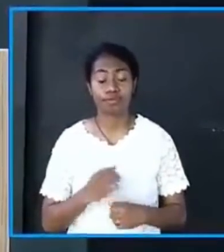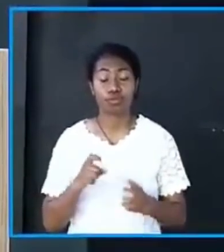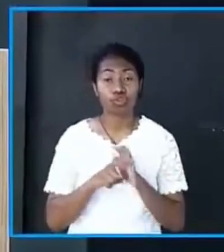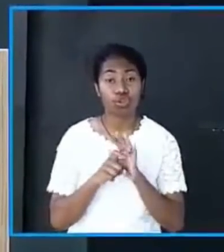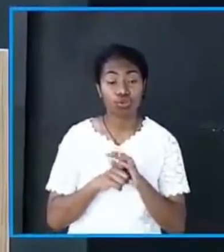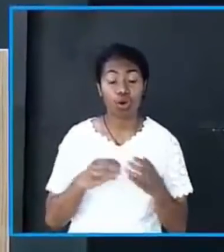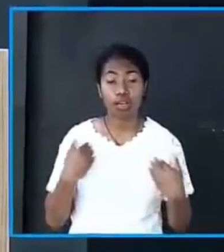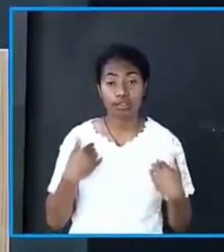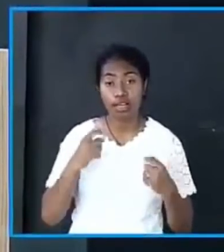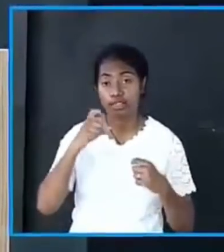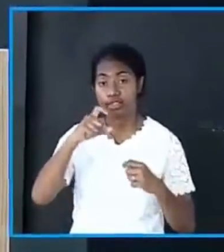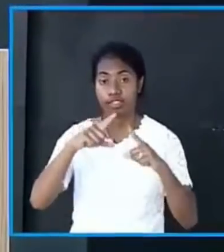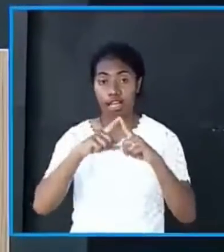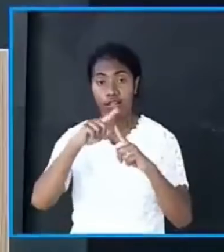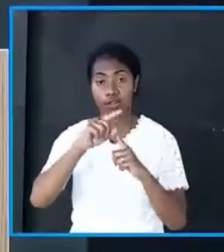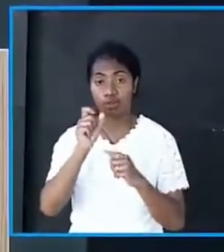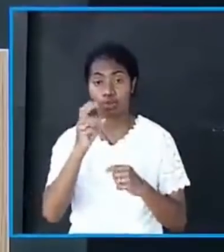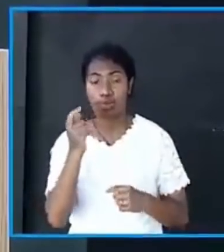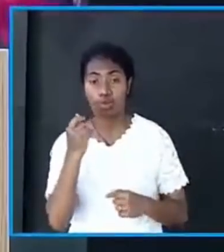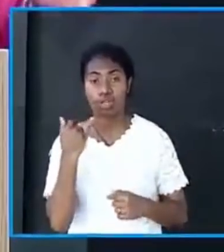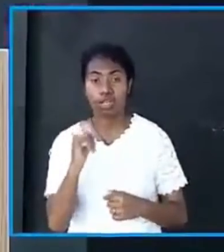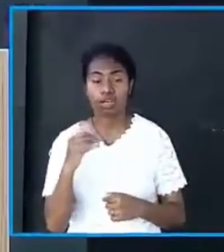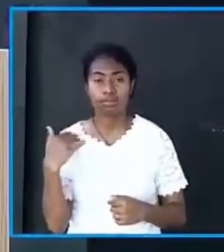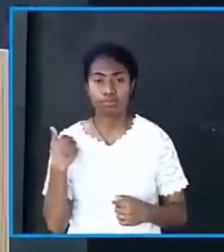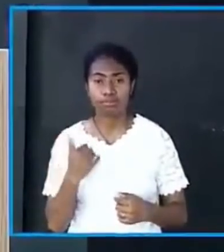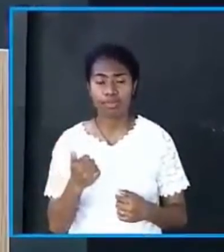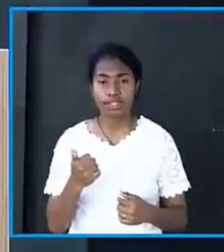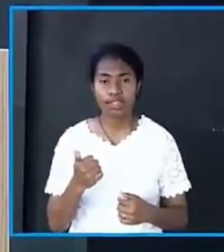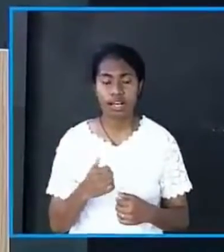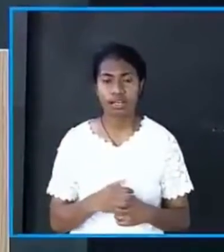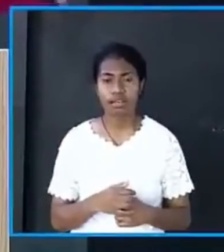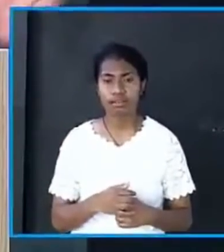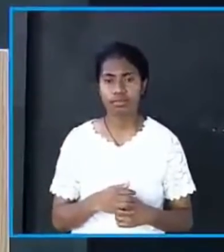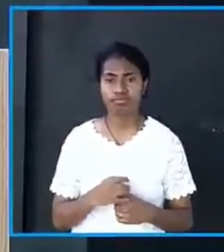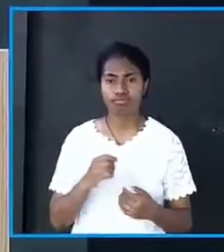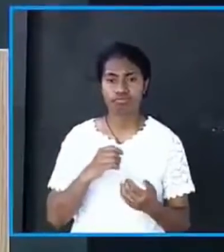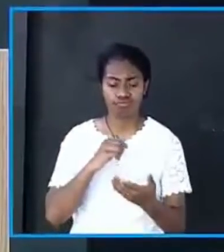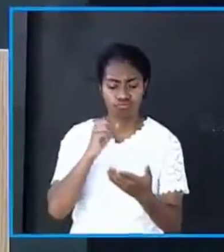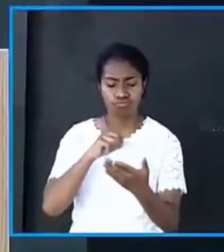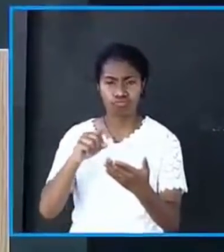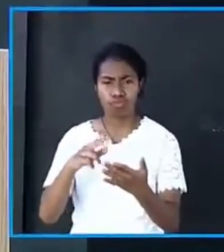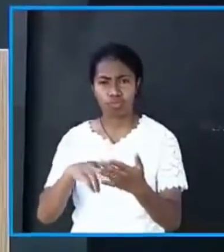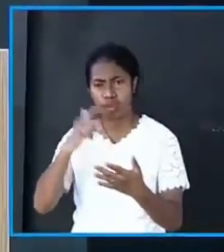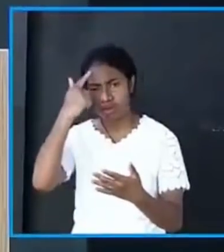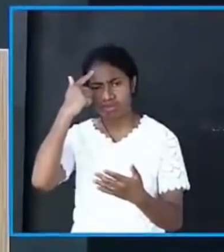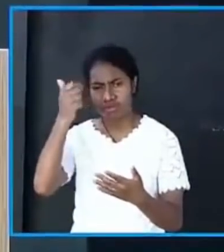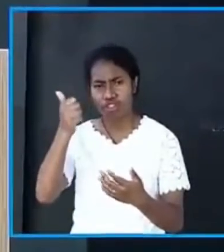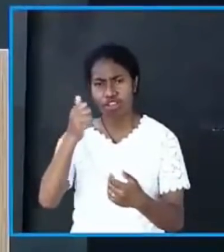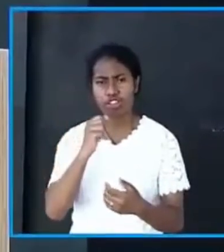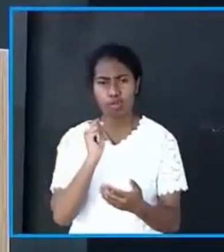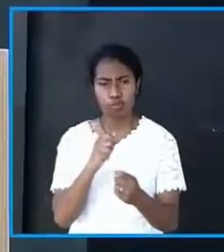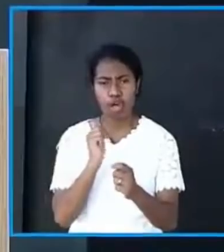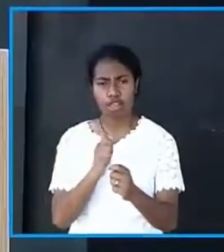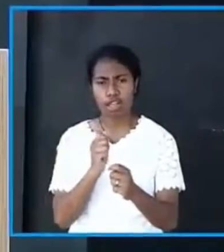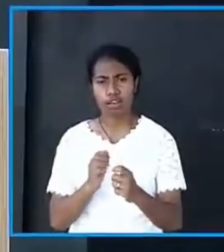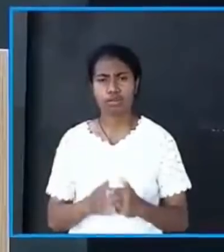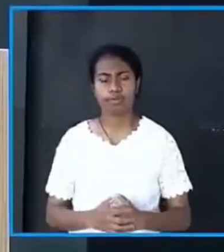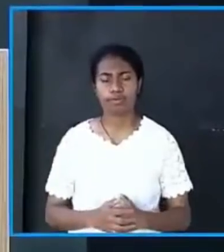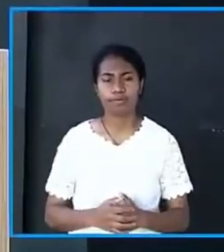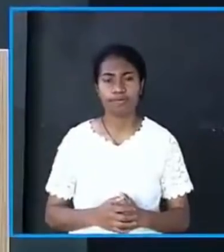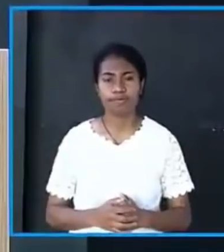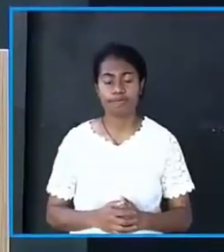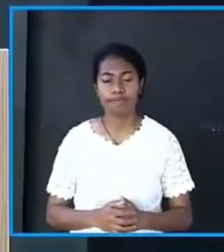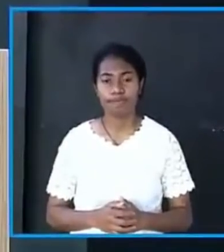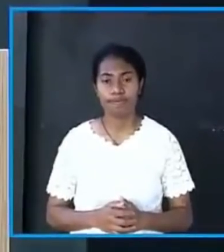catur itu bisa menjadi berintelegensi namanya kecerdasan buatan di